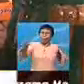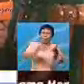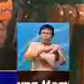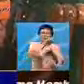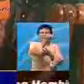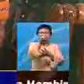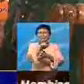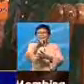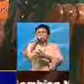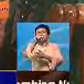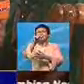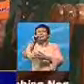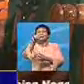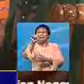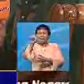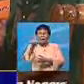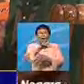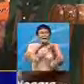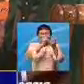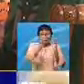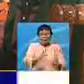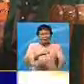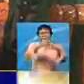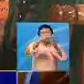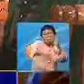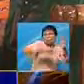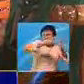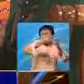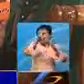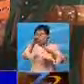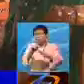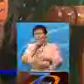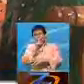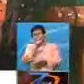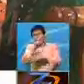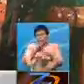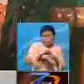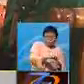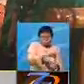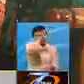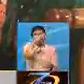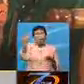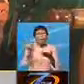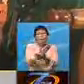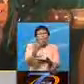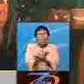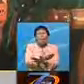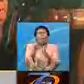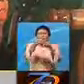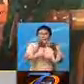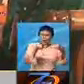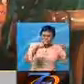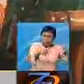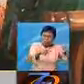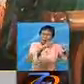dilakaramad Zul dan lain di paralimpik Rio nyata memberi suntikan semangat yang baru bukan saja kepada